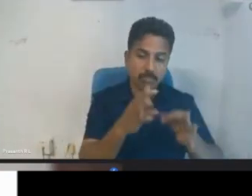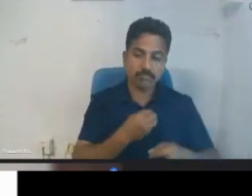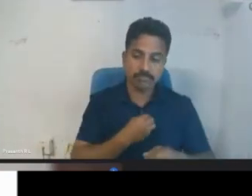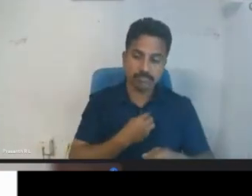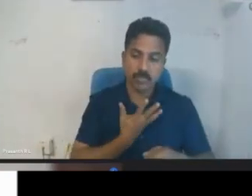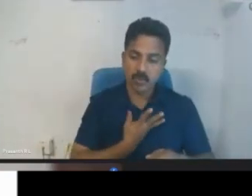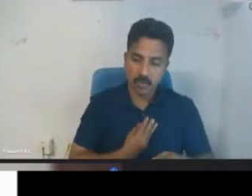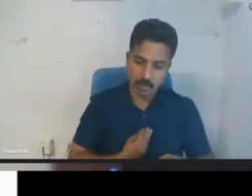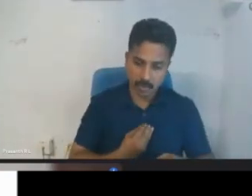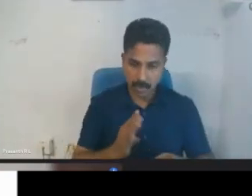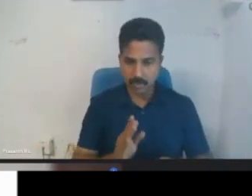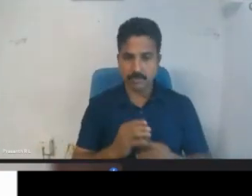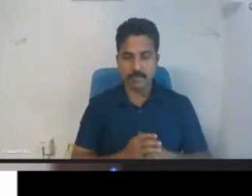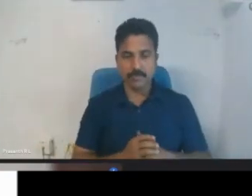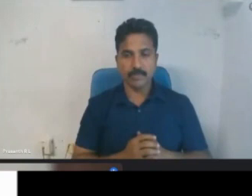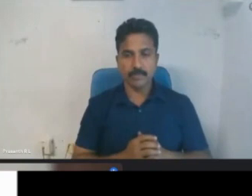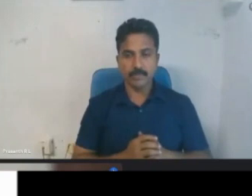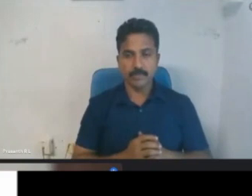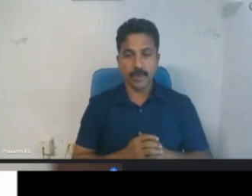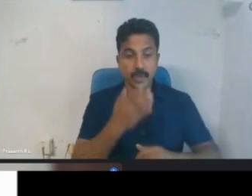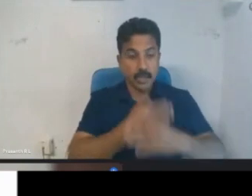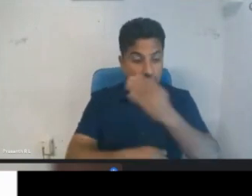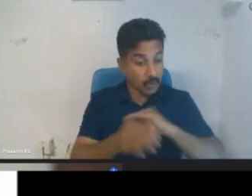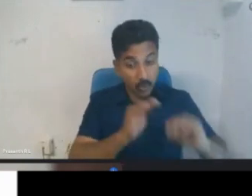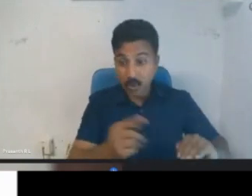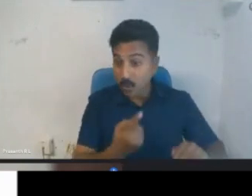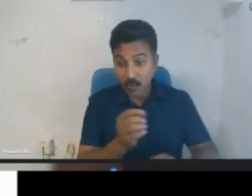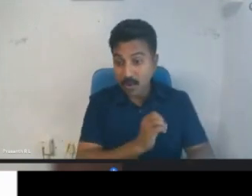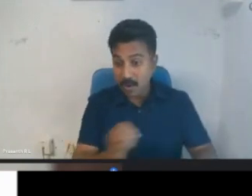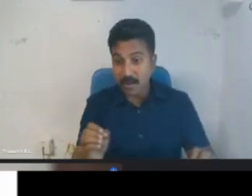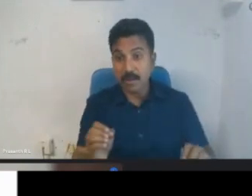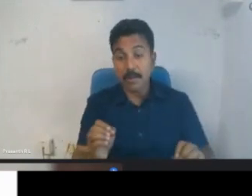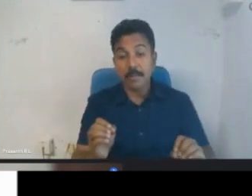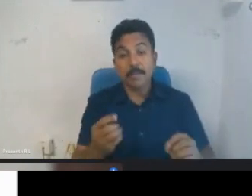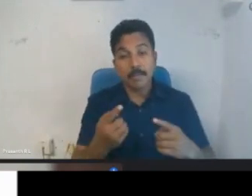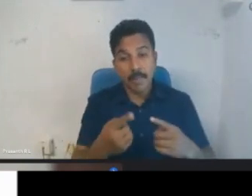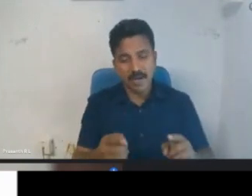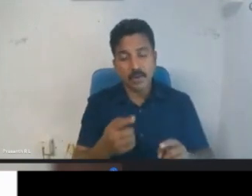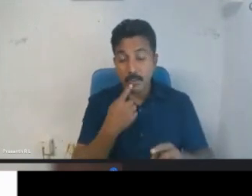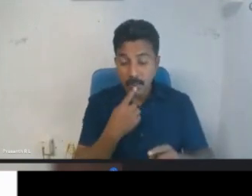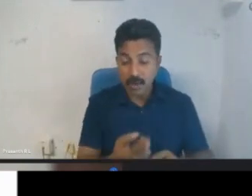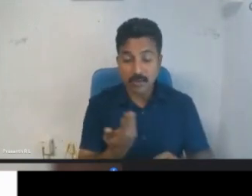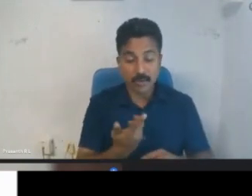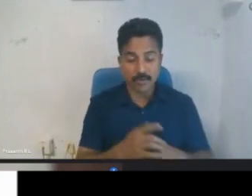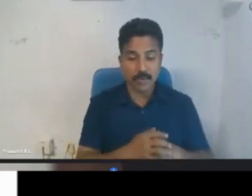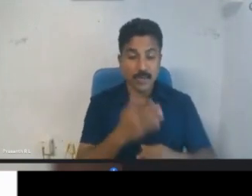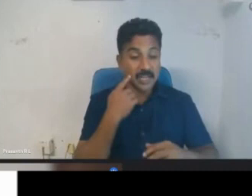ദുഃഖം. അതിപ്പം ഭിന്നശേഷിയുള്ള ഒരു കുട്ടി തന്നെ ആവണം എന്നില്ല, പക്ഷെ സ്പെസിഫിക് ആയിട്ട് നമ്മൾ പറയുന്ന ഒരു